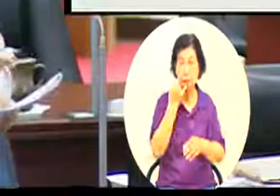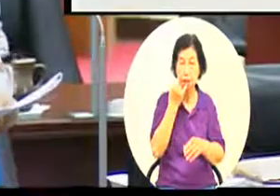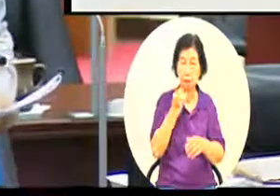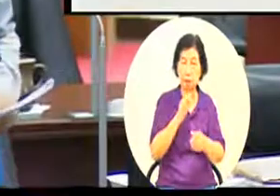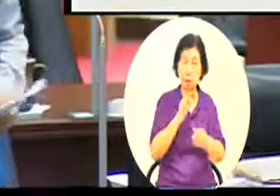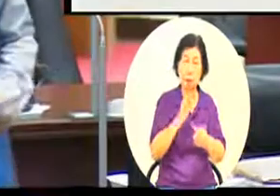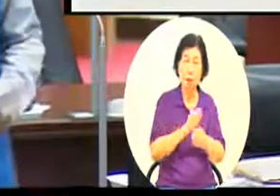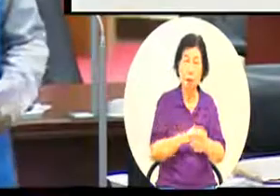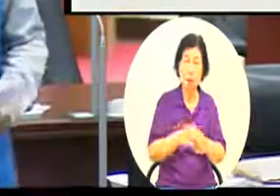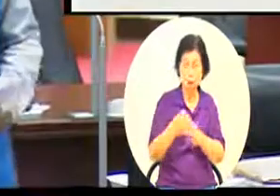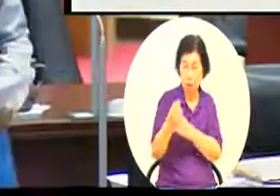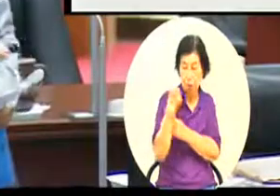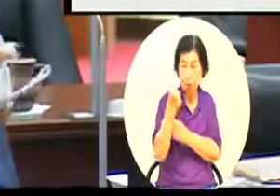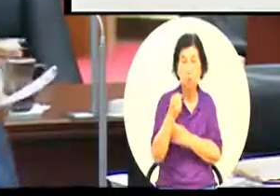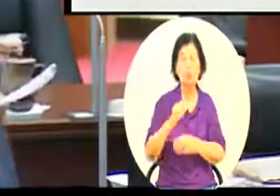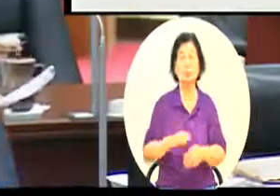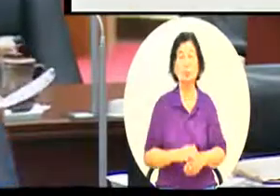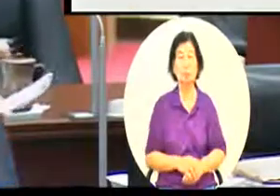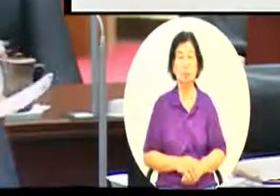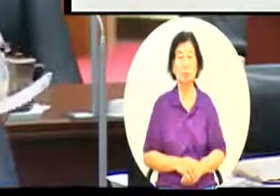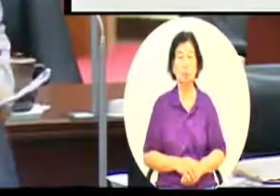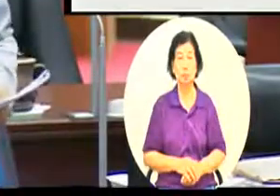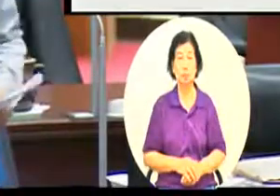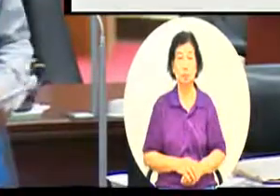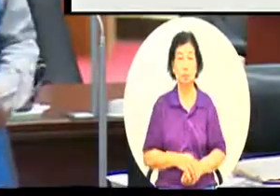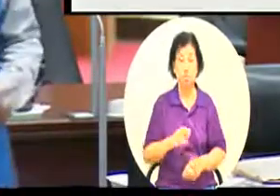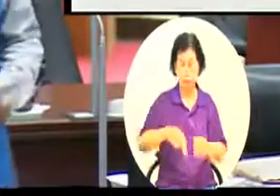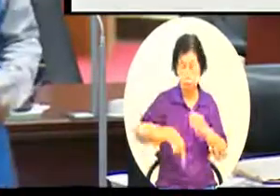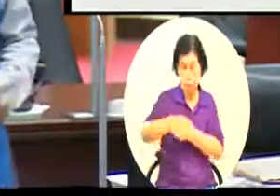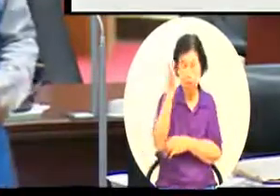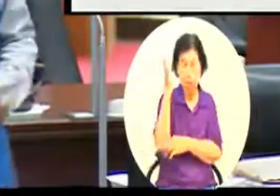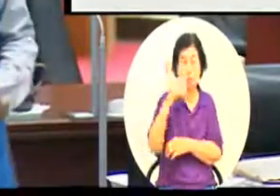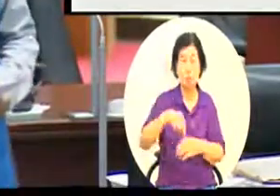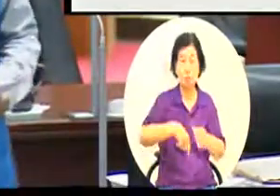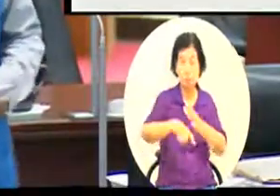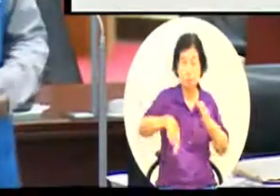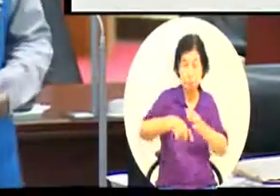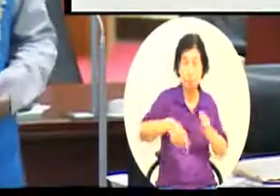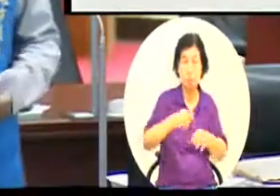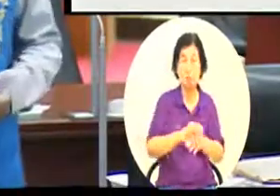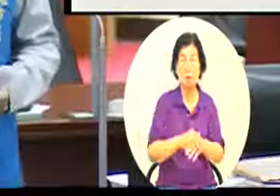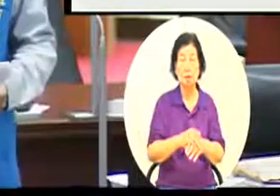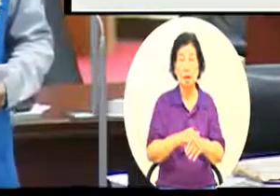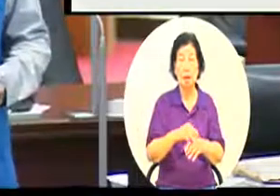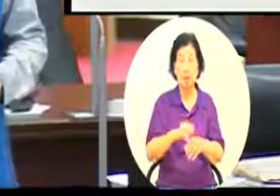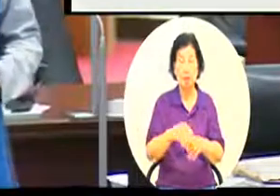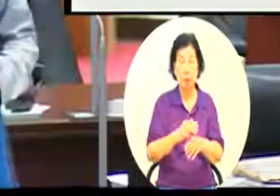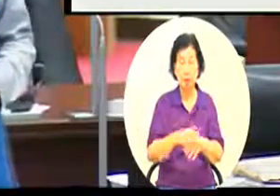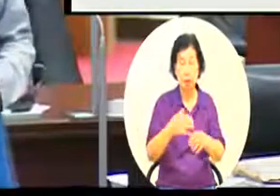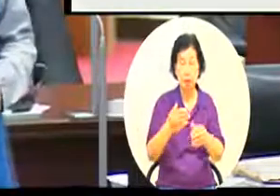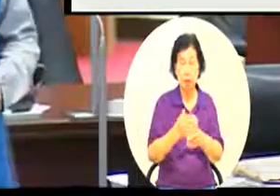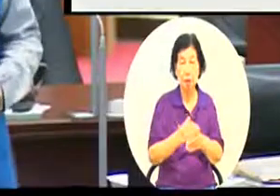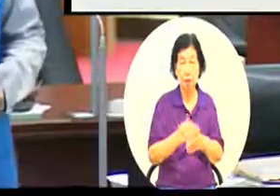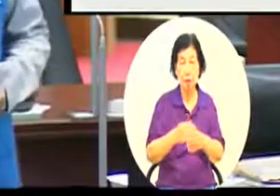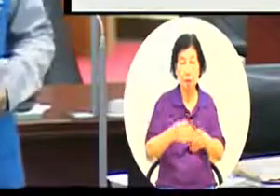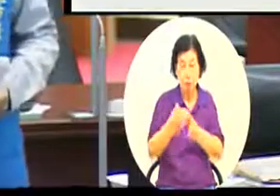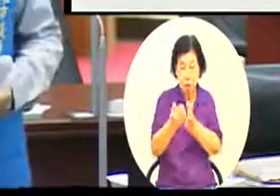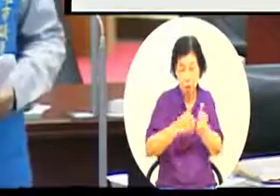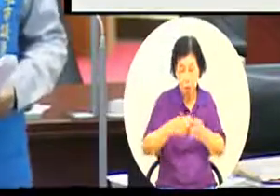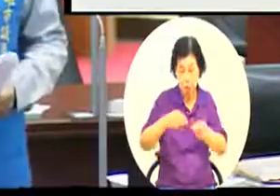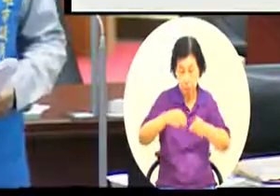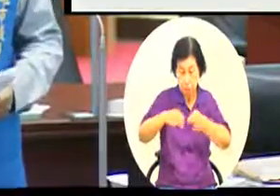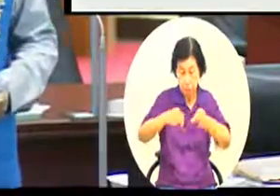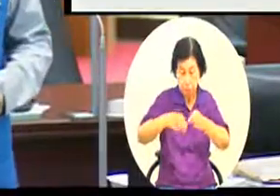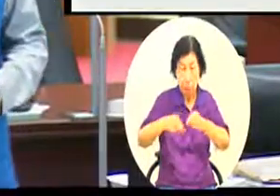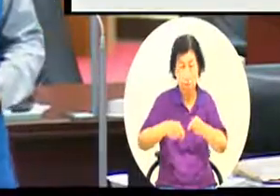是我们刚才市长讲的是行政院的前瞻计划的规划哈。本席还是要恭喜我们市府团队那么